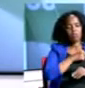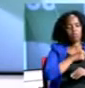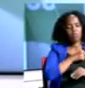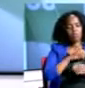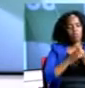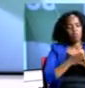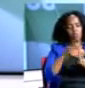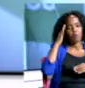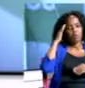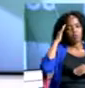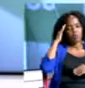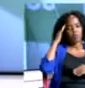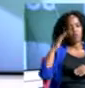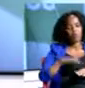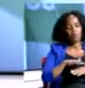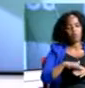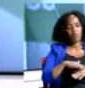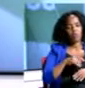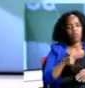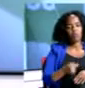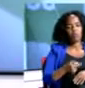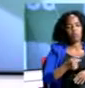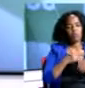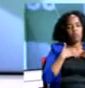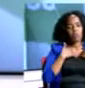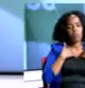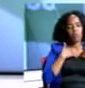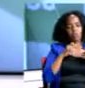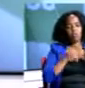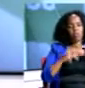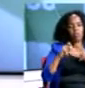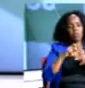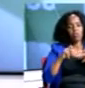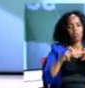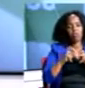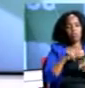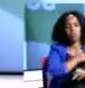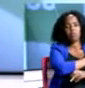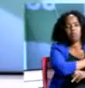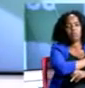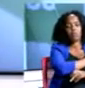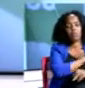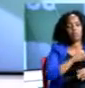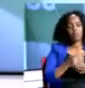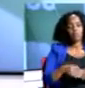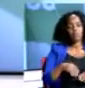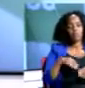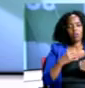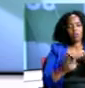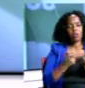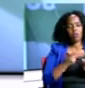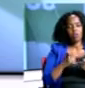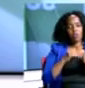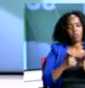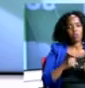dandamachiisuu hubachiisuu akkasumas yoo yaalumsi jiraate sadarkaa yaalumsaatti of kennanii yaalinsatti carraaquu danda'u qabanii